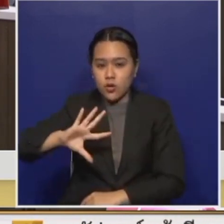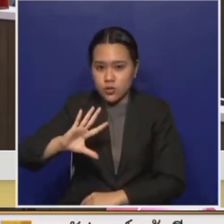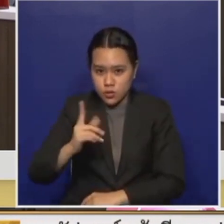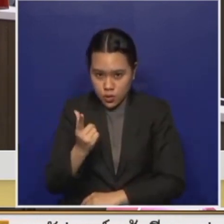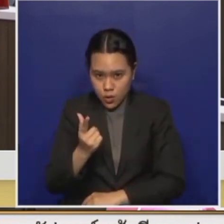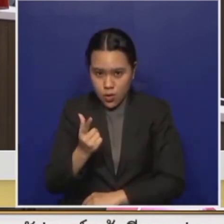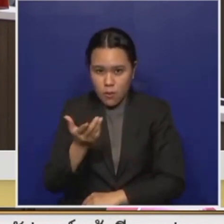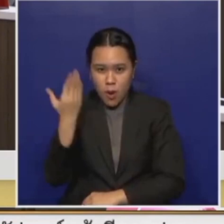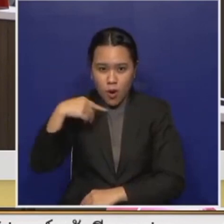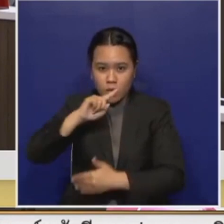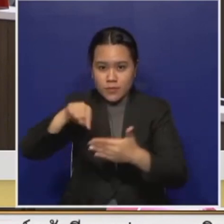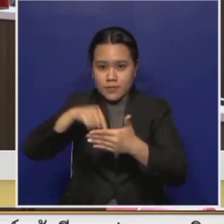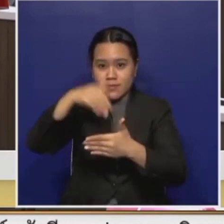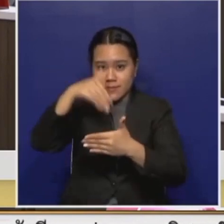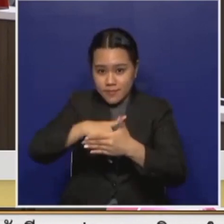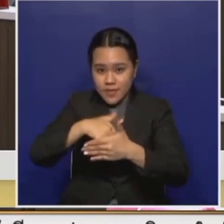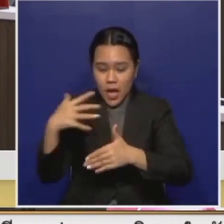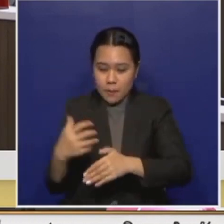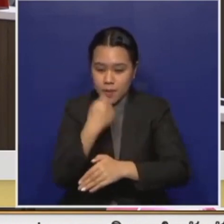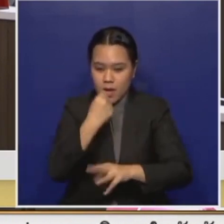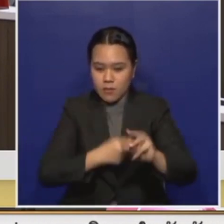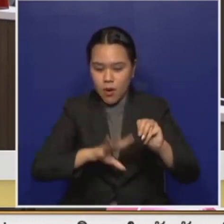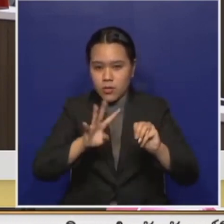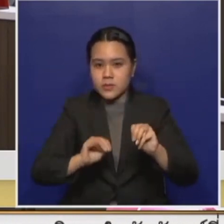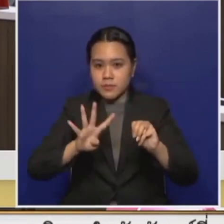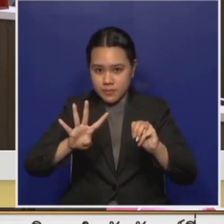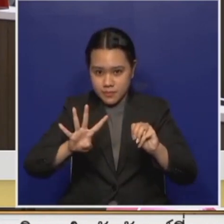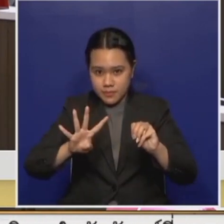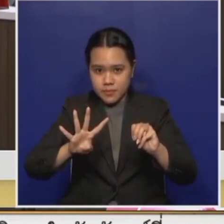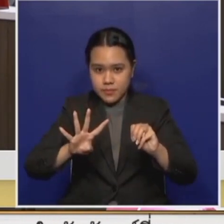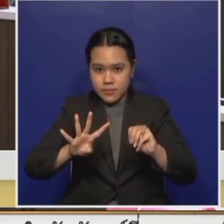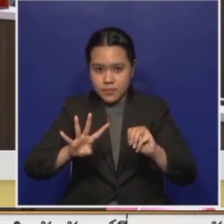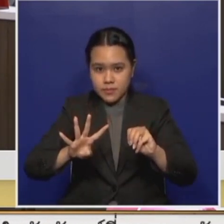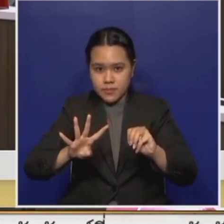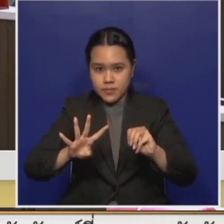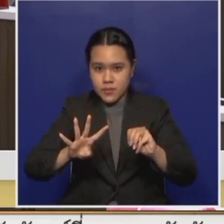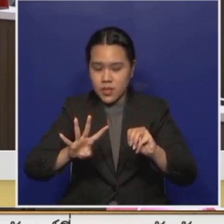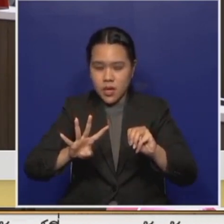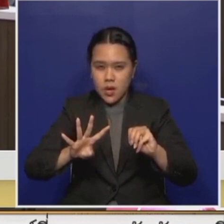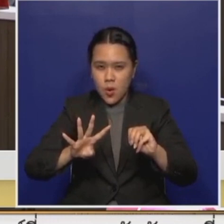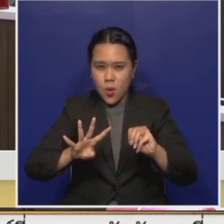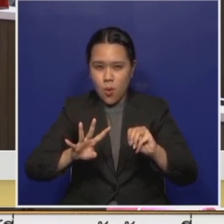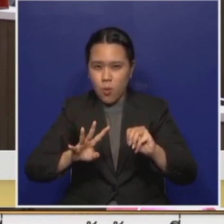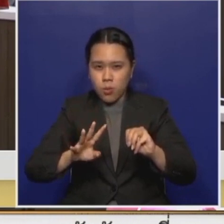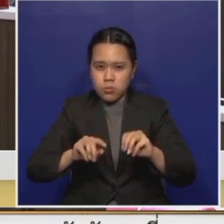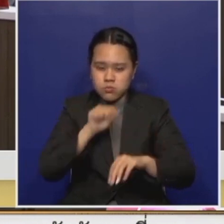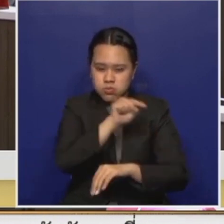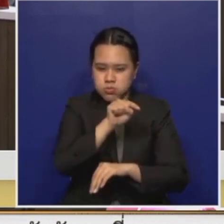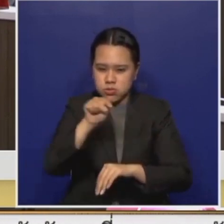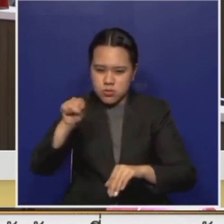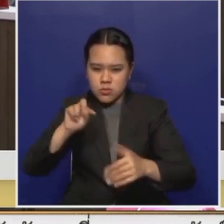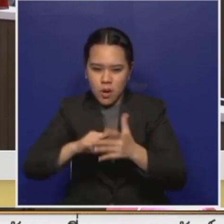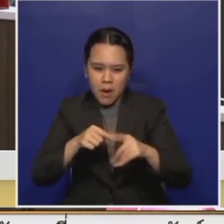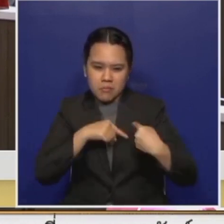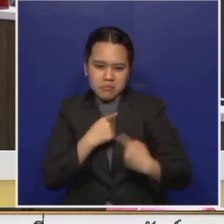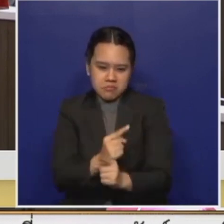บาลเลอกตงที่ยมอำนาจม.44 อยู่ใช้ม.44 อย่าง พลำเพื่อ เรียกวาตามอำเภอใจ